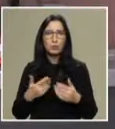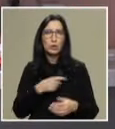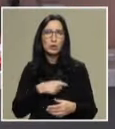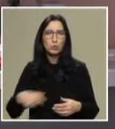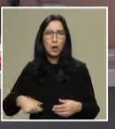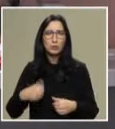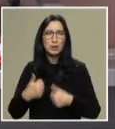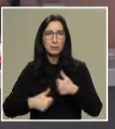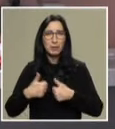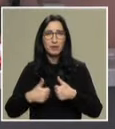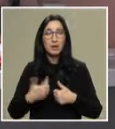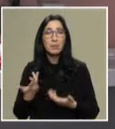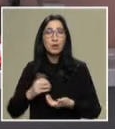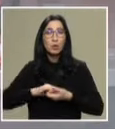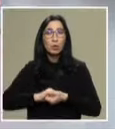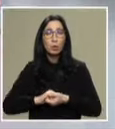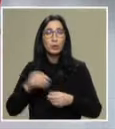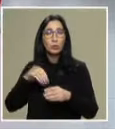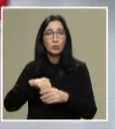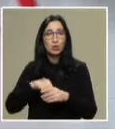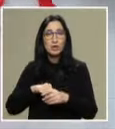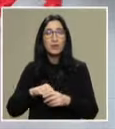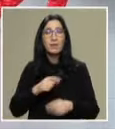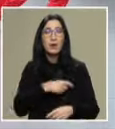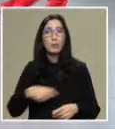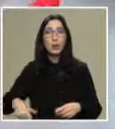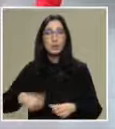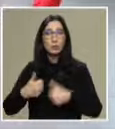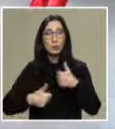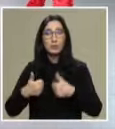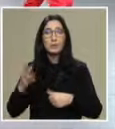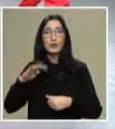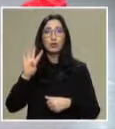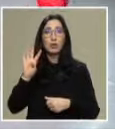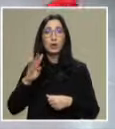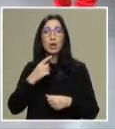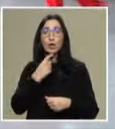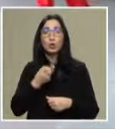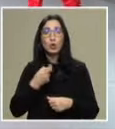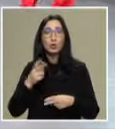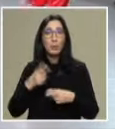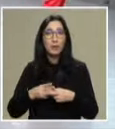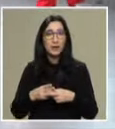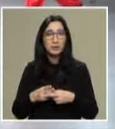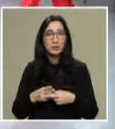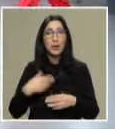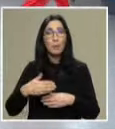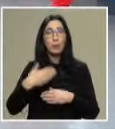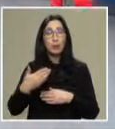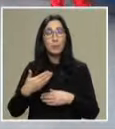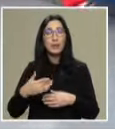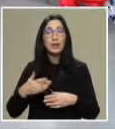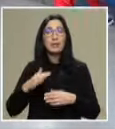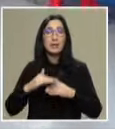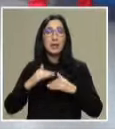надпревари. Макар че клубът участва в републиканското първенство след 4 годишно прекъсване, той за пореден път се нареди сред лидерите в